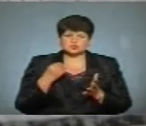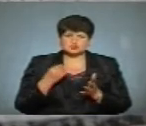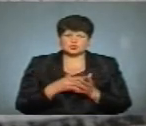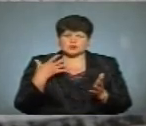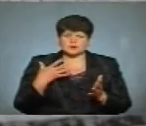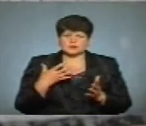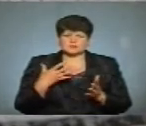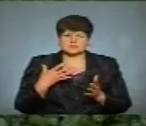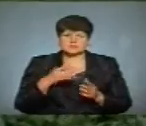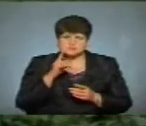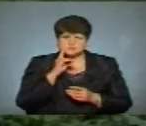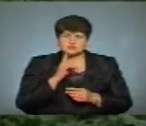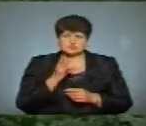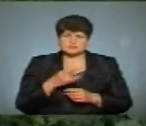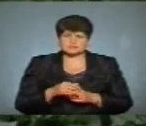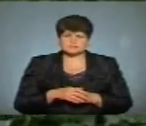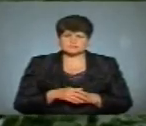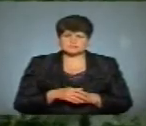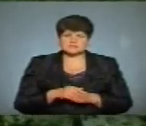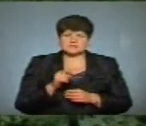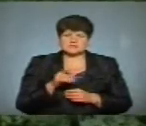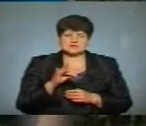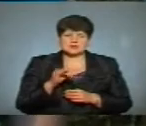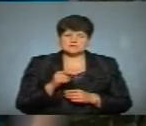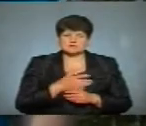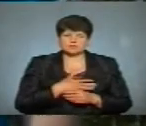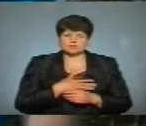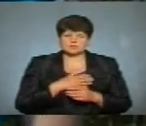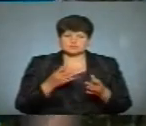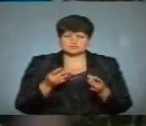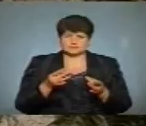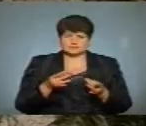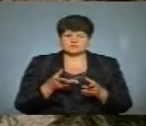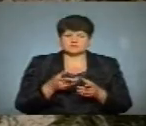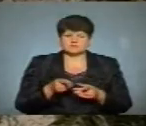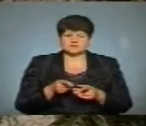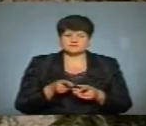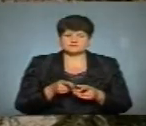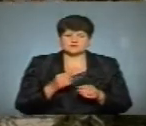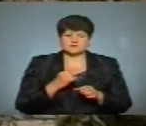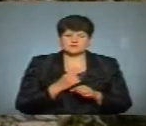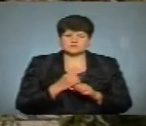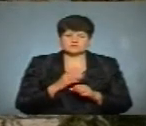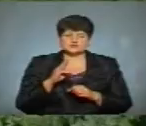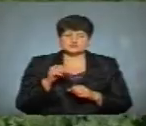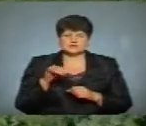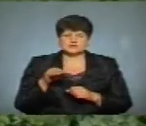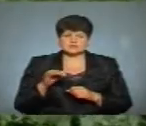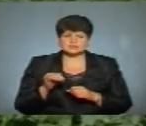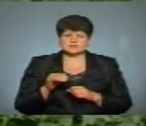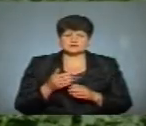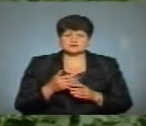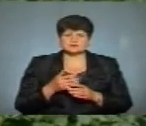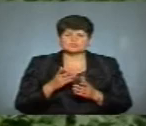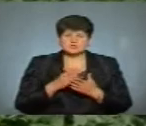найбільш такий смачний. Перш за все, цей равлик дуже любить вологість, тому ми власне використовуємо такі от щити. Під цими щитами йому в день є